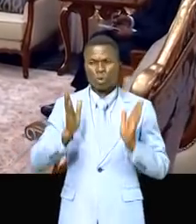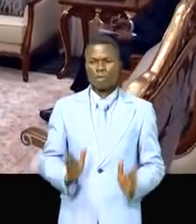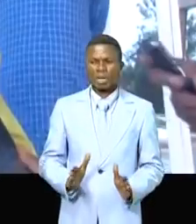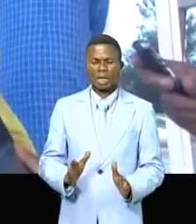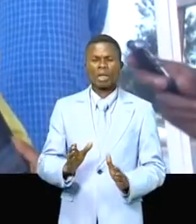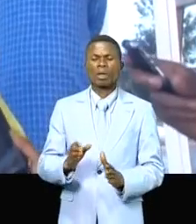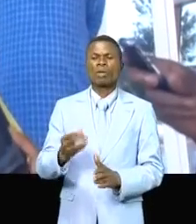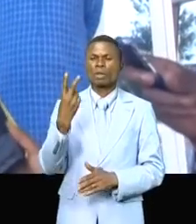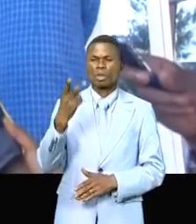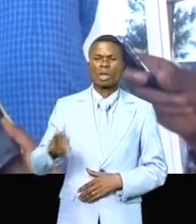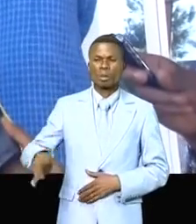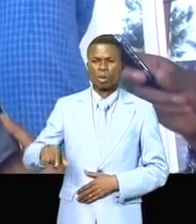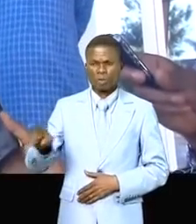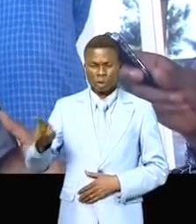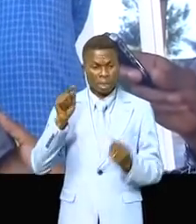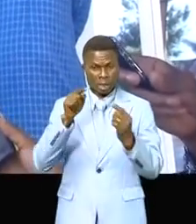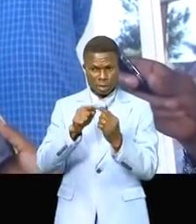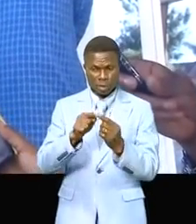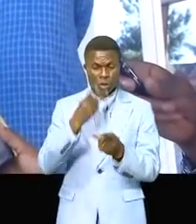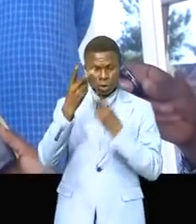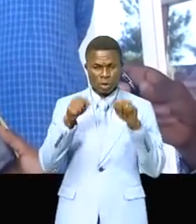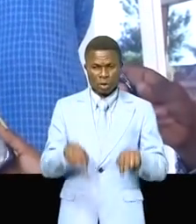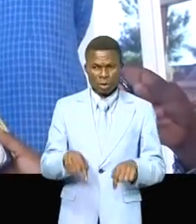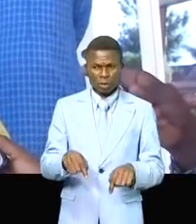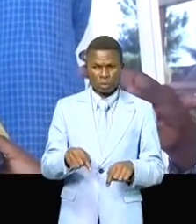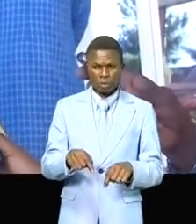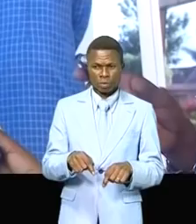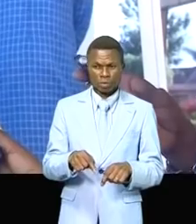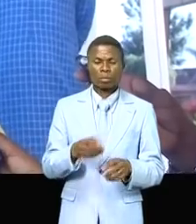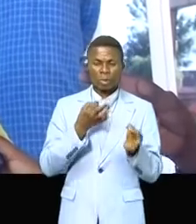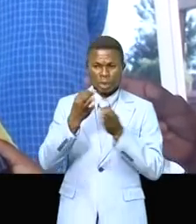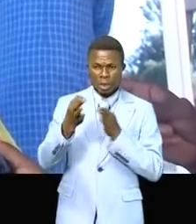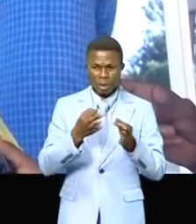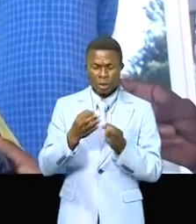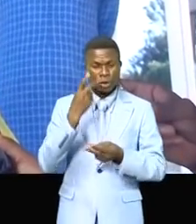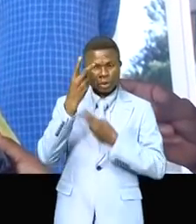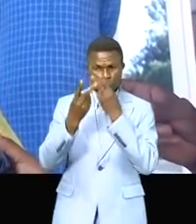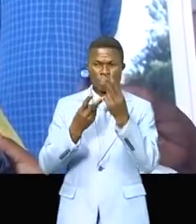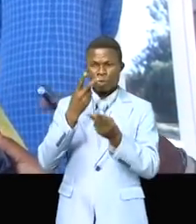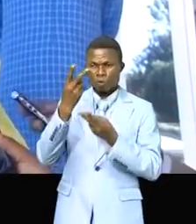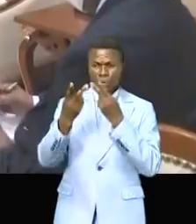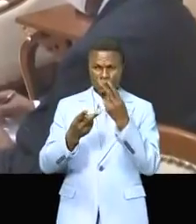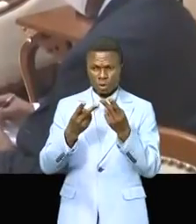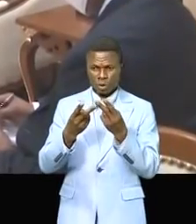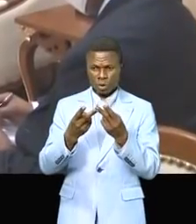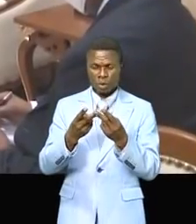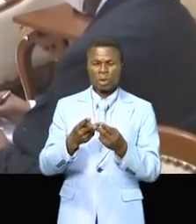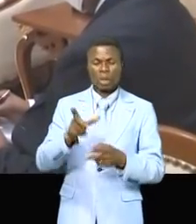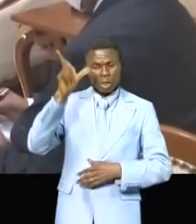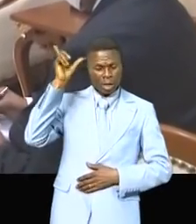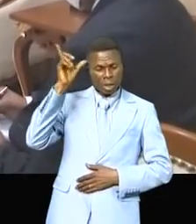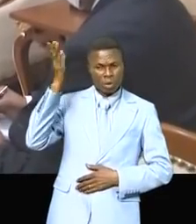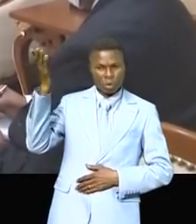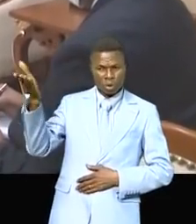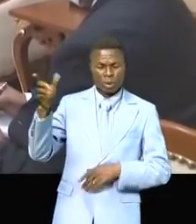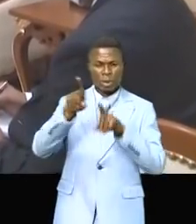Congo. Le premier objectif de ma visite, c'était de le débriefer sur ma tournée à Lumumbashi